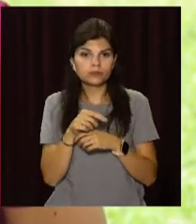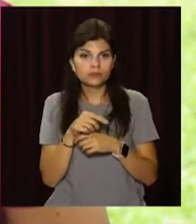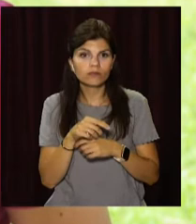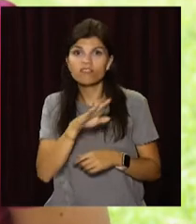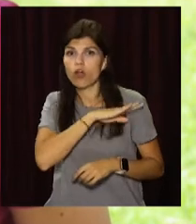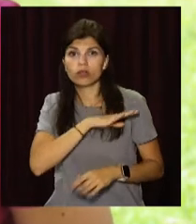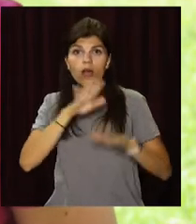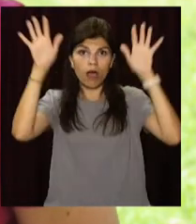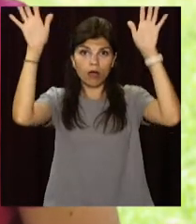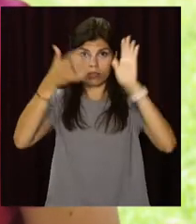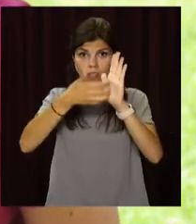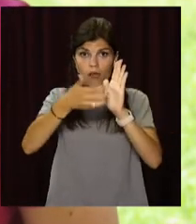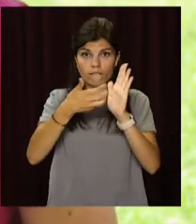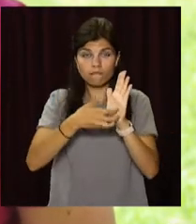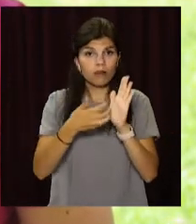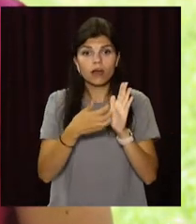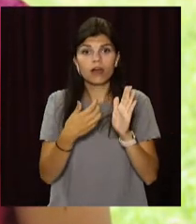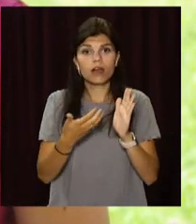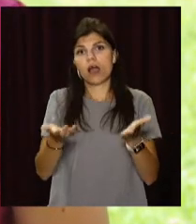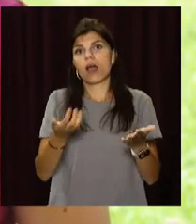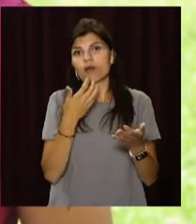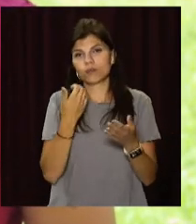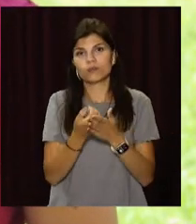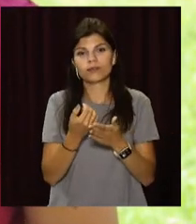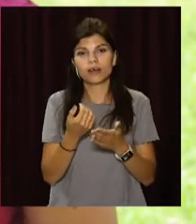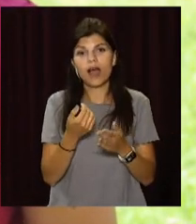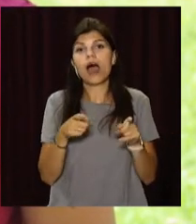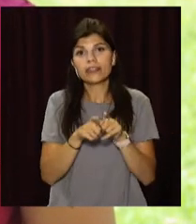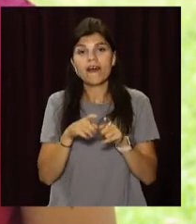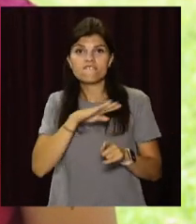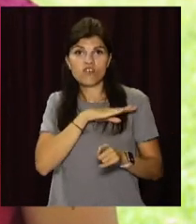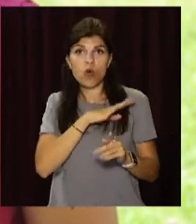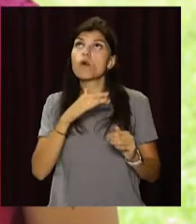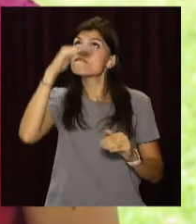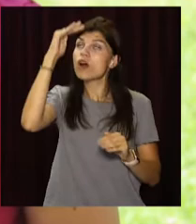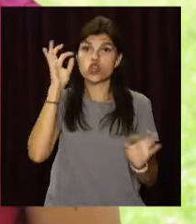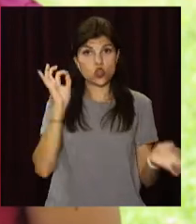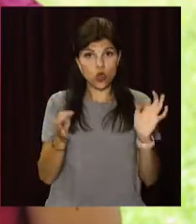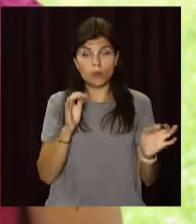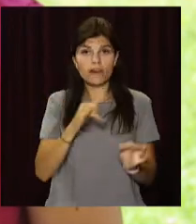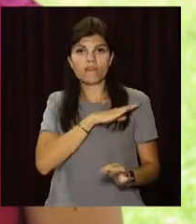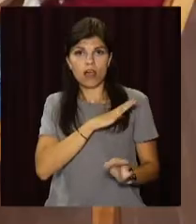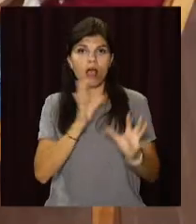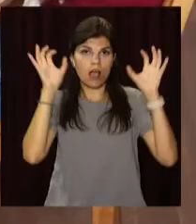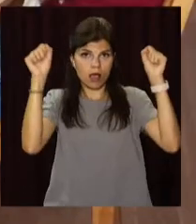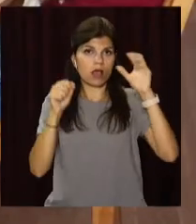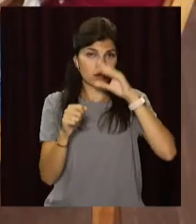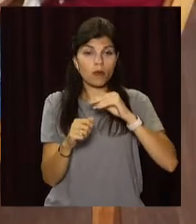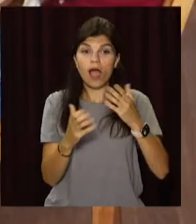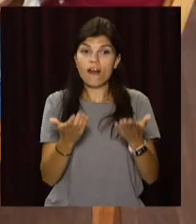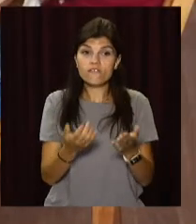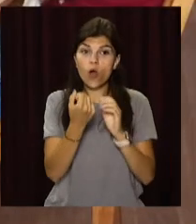не достає, і ми кажемо, що не було гола. А так ворота будуть нормальні по висоті, і воротар буде доставати. А